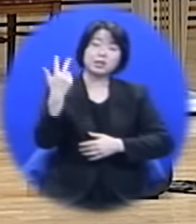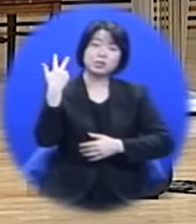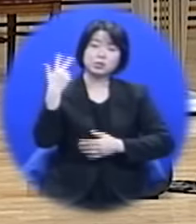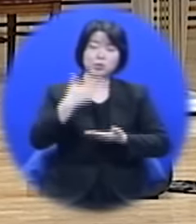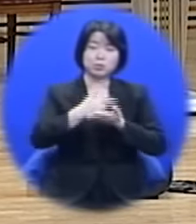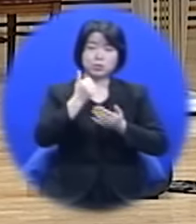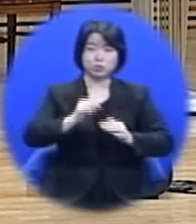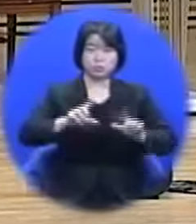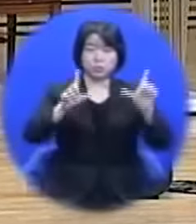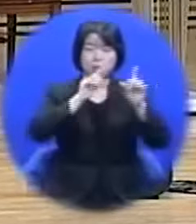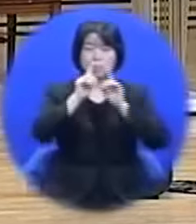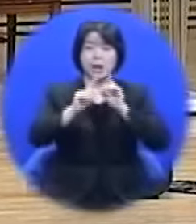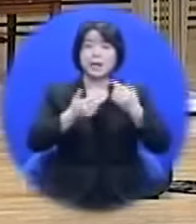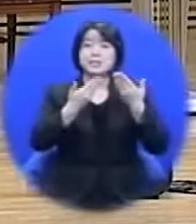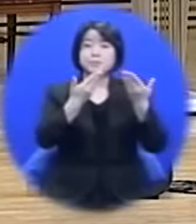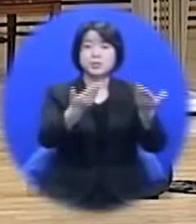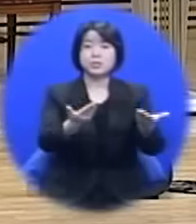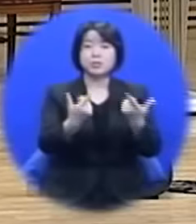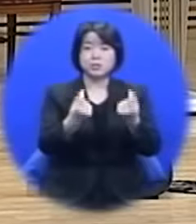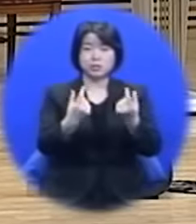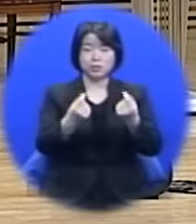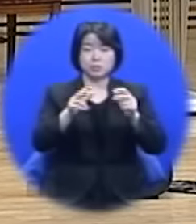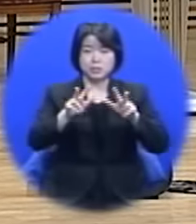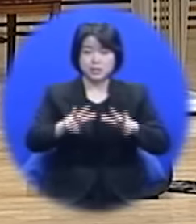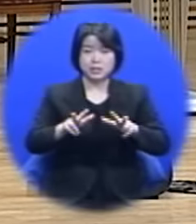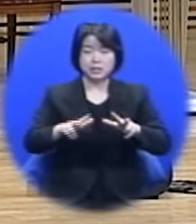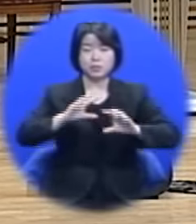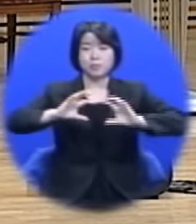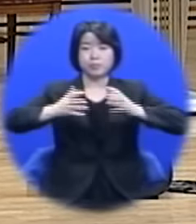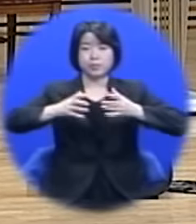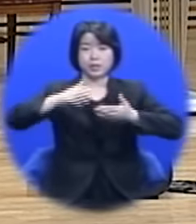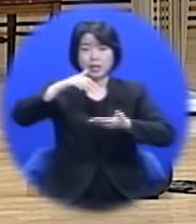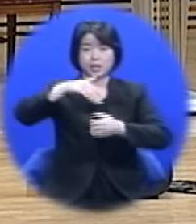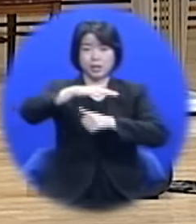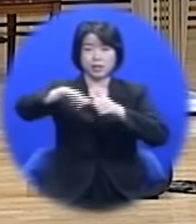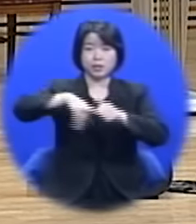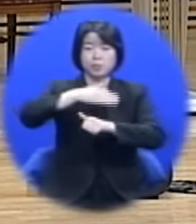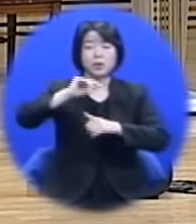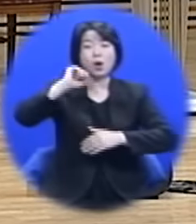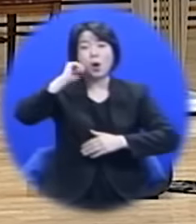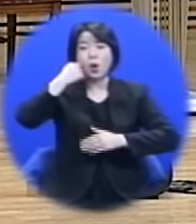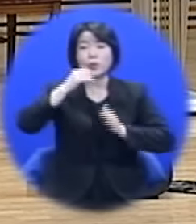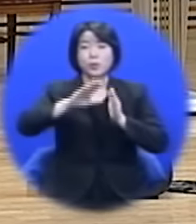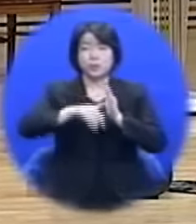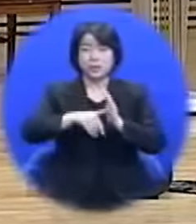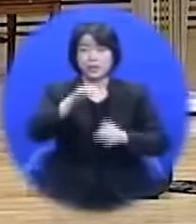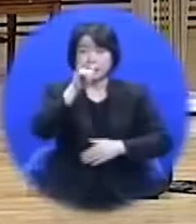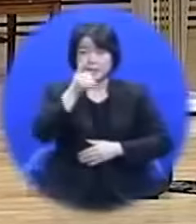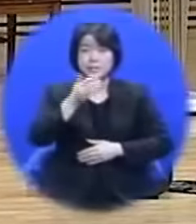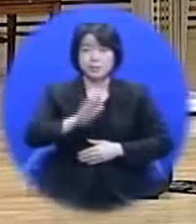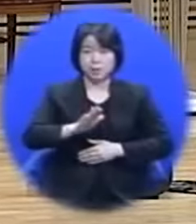것처럼 아 지금 시국이 굉장히 어려운 때 있는데 기도만